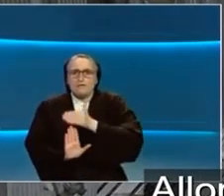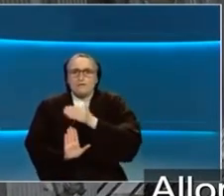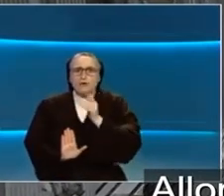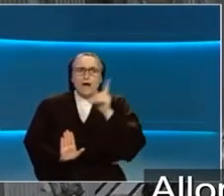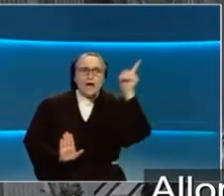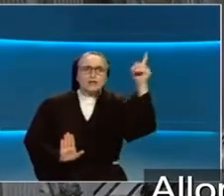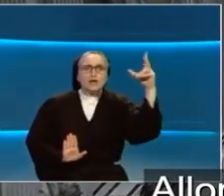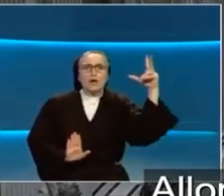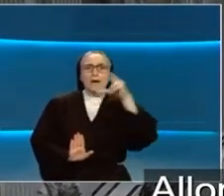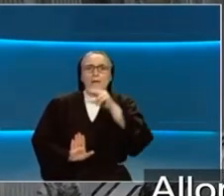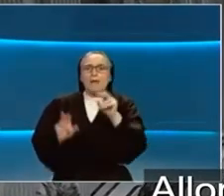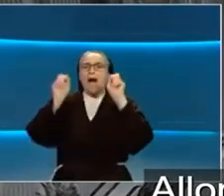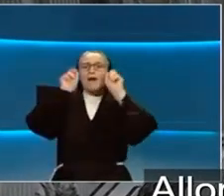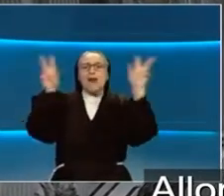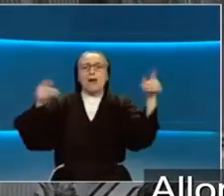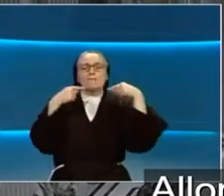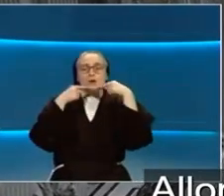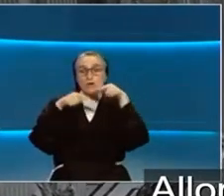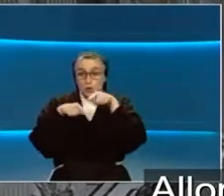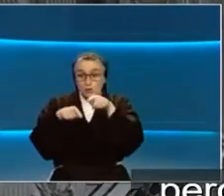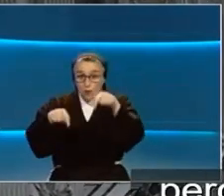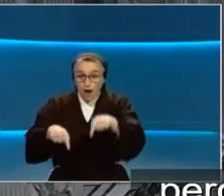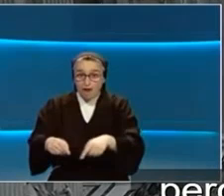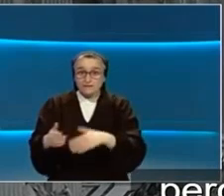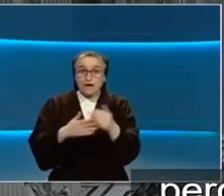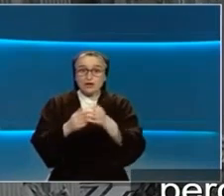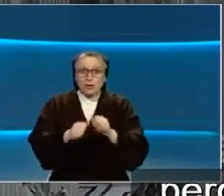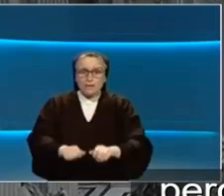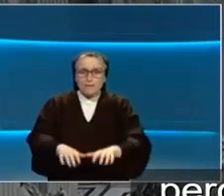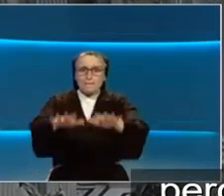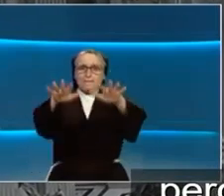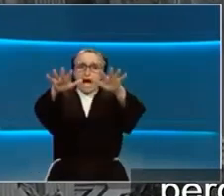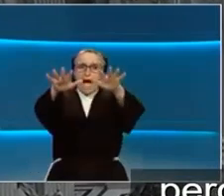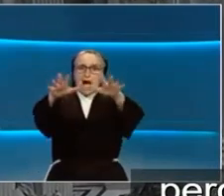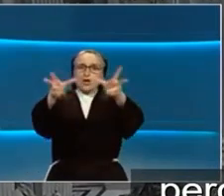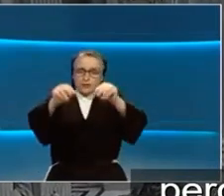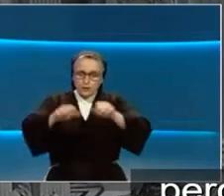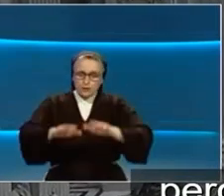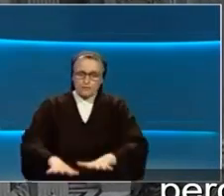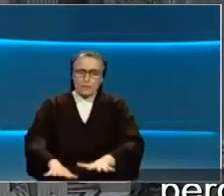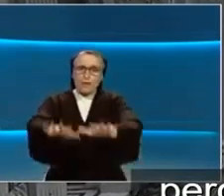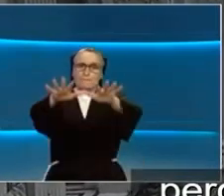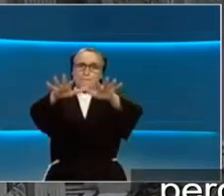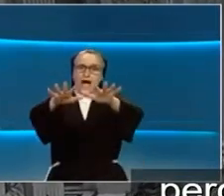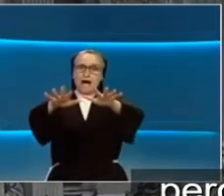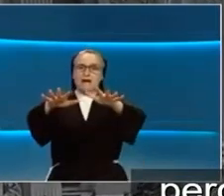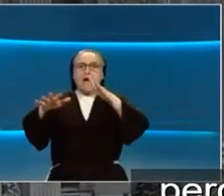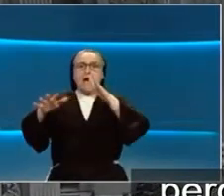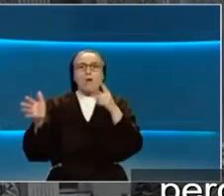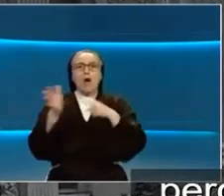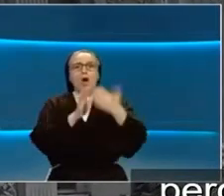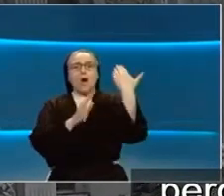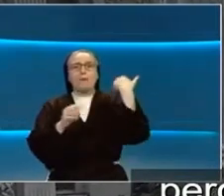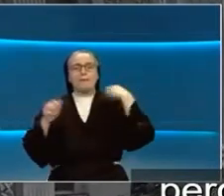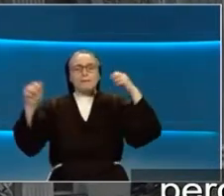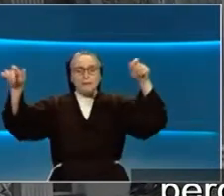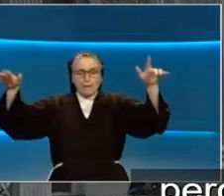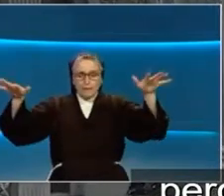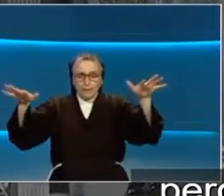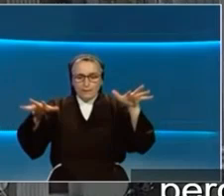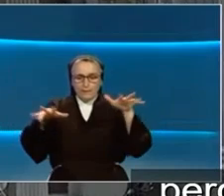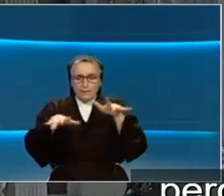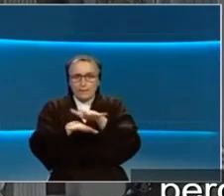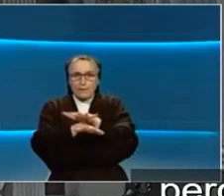Il Signore disse a Mosè: «Stendi la mano sul mare, le acque si ripristino sugli